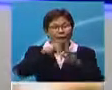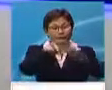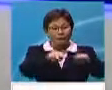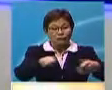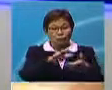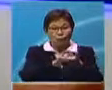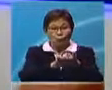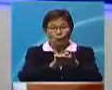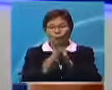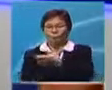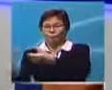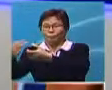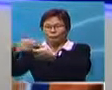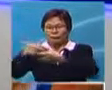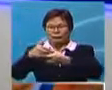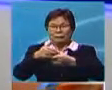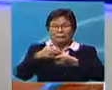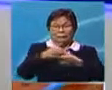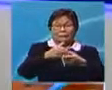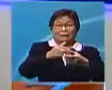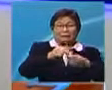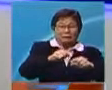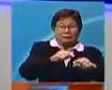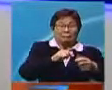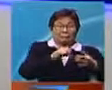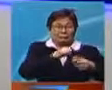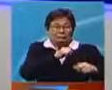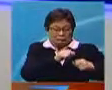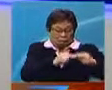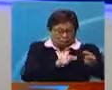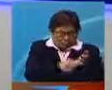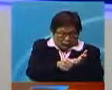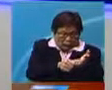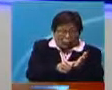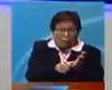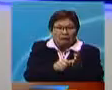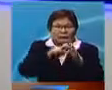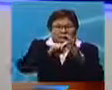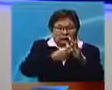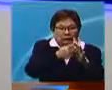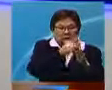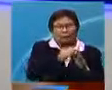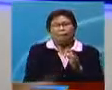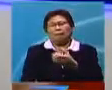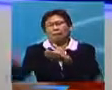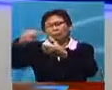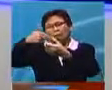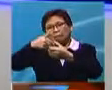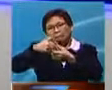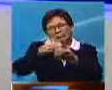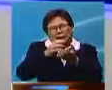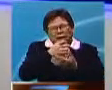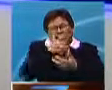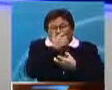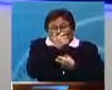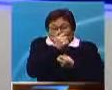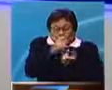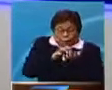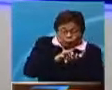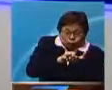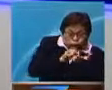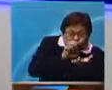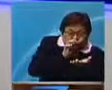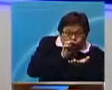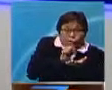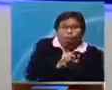Pelajar sekolah yang terlibat dengan gejala dadah merupakan titik permulaan untuk terbabit serta terjerumus sebagai penagih dadah. Justru